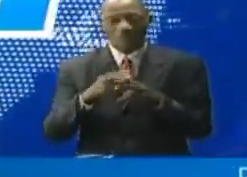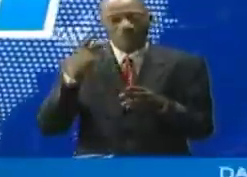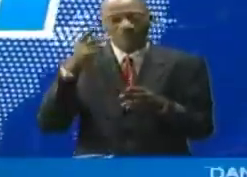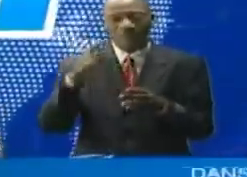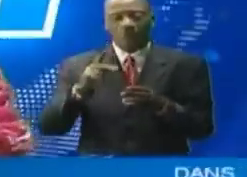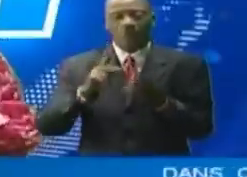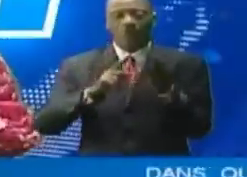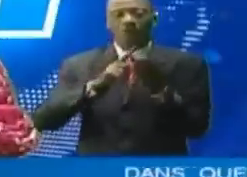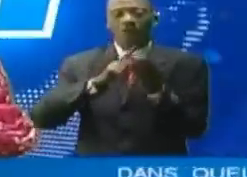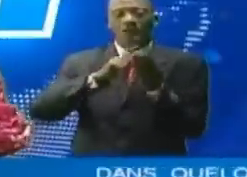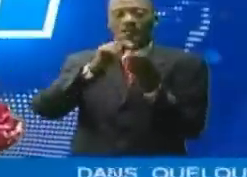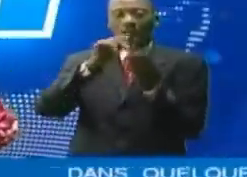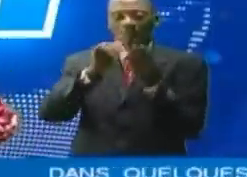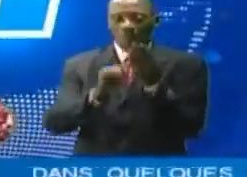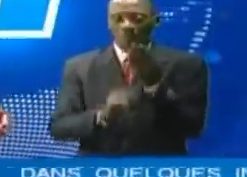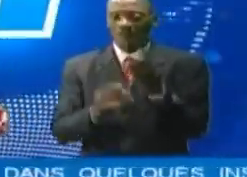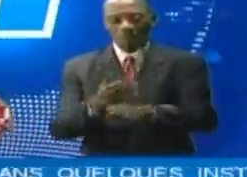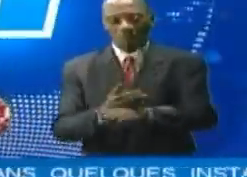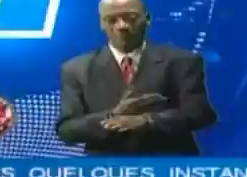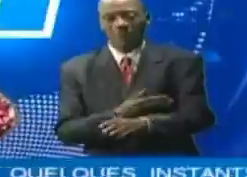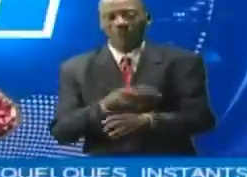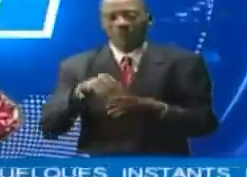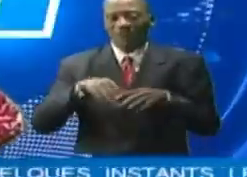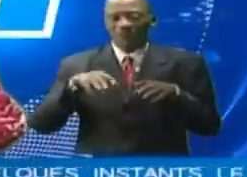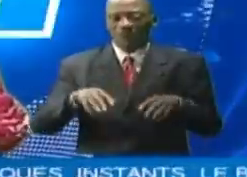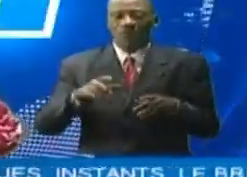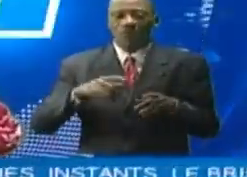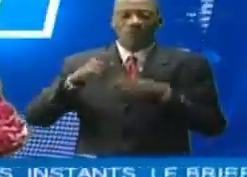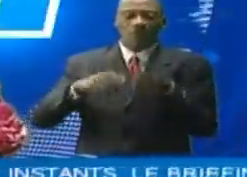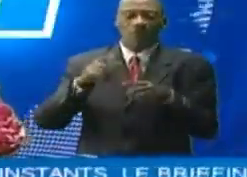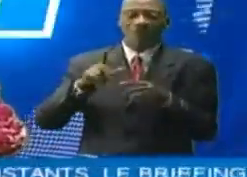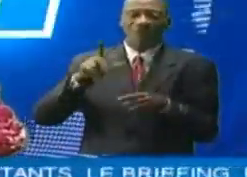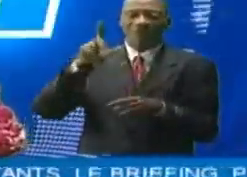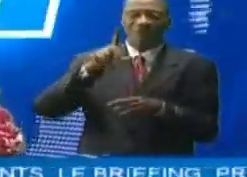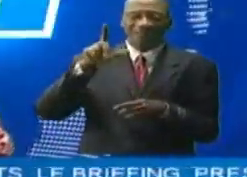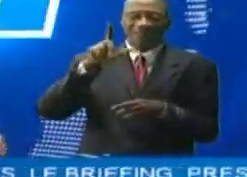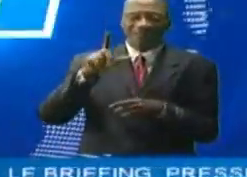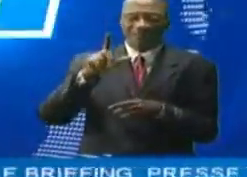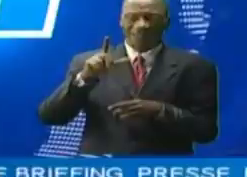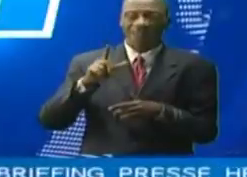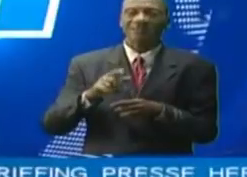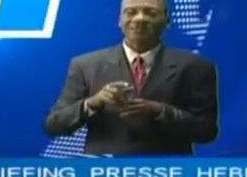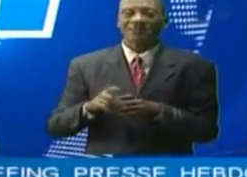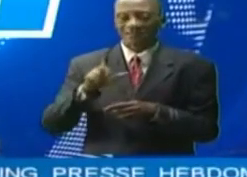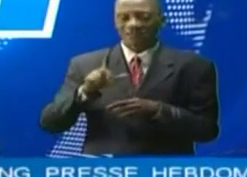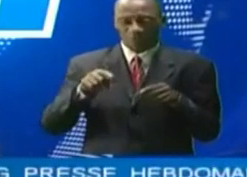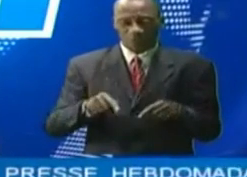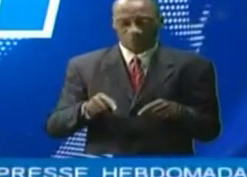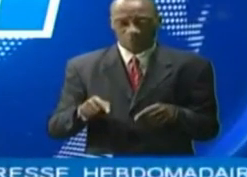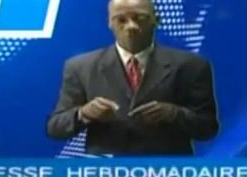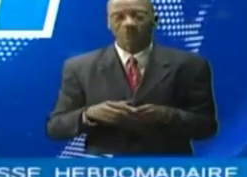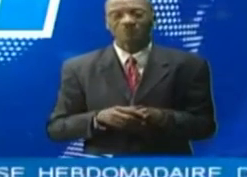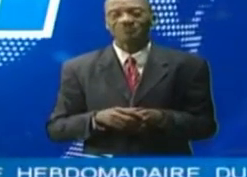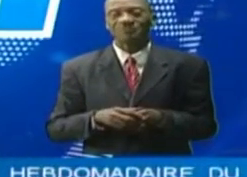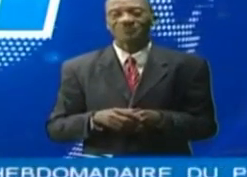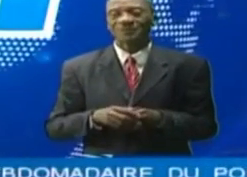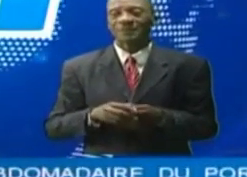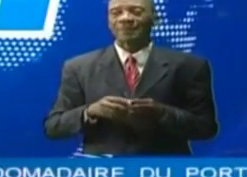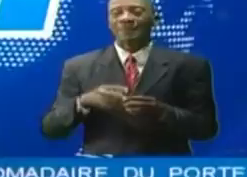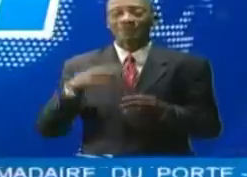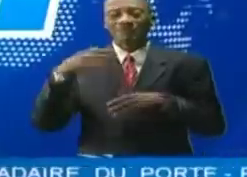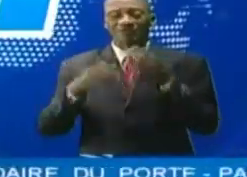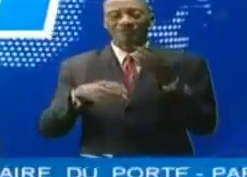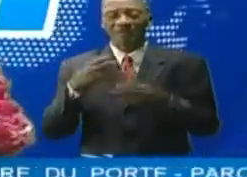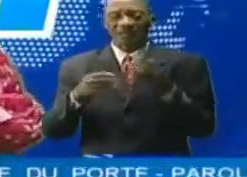RDC s'est ouvert ce lundi 31 octobre 2022 à Kinshasa. Objectif, l'élaboration d'une feuille de route